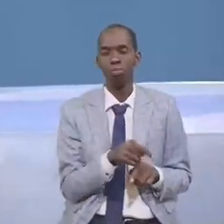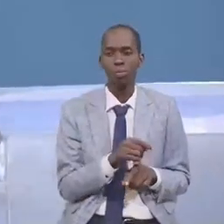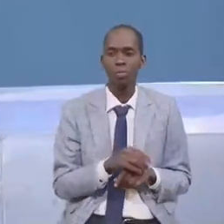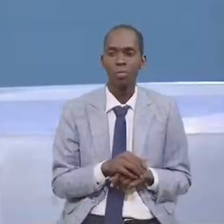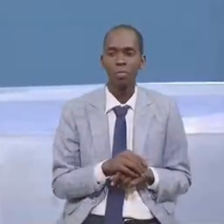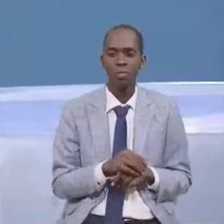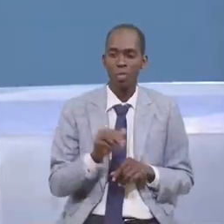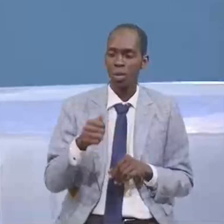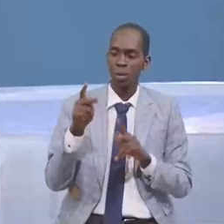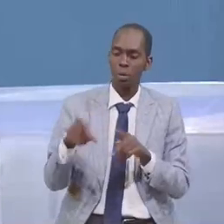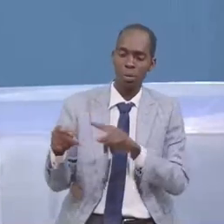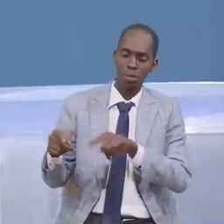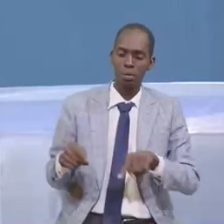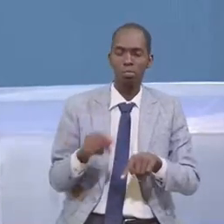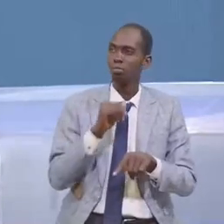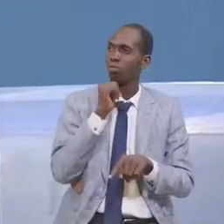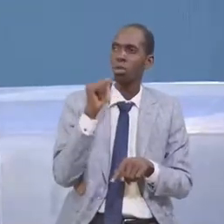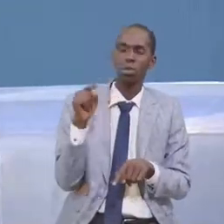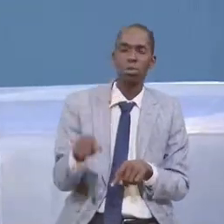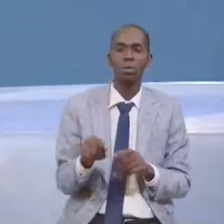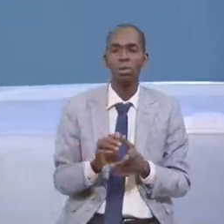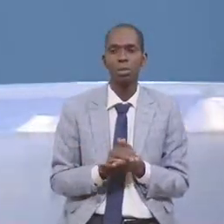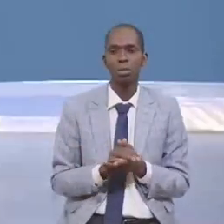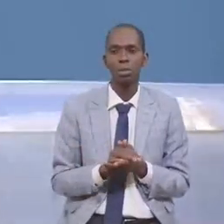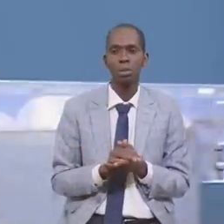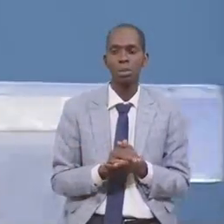L'autre est venu, il a dit non.